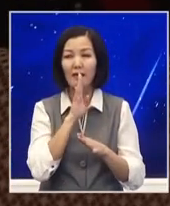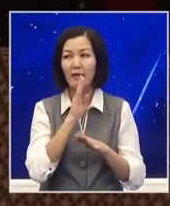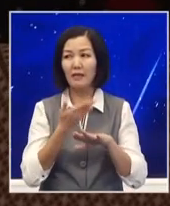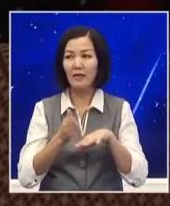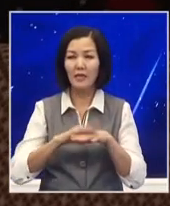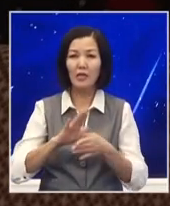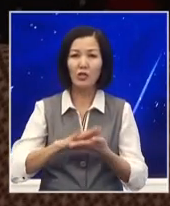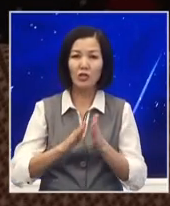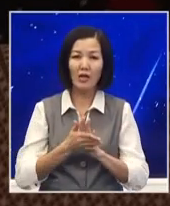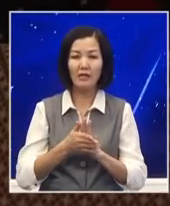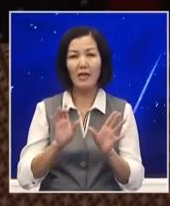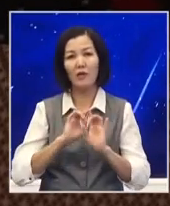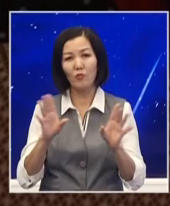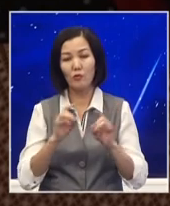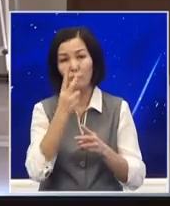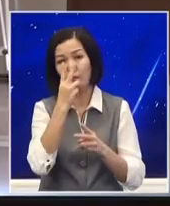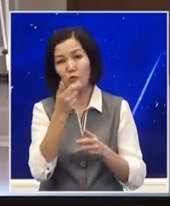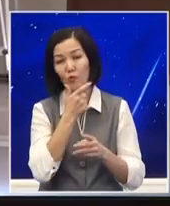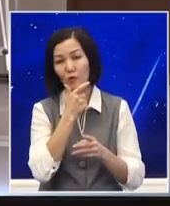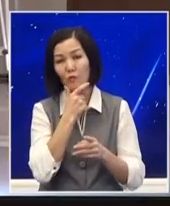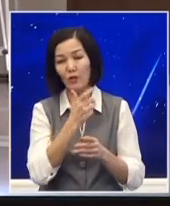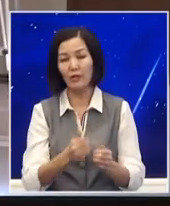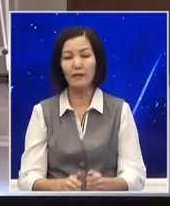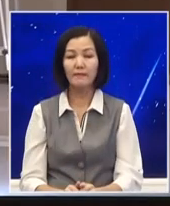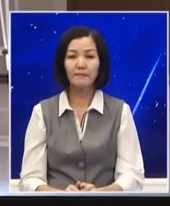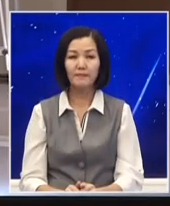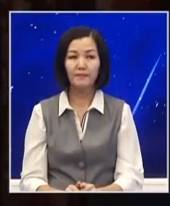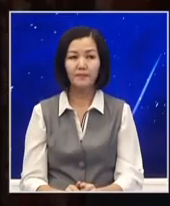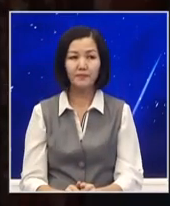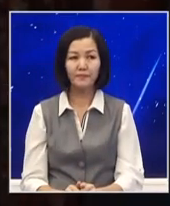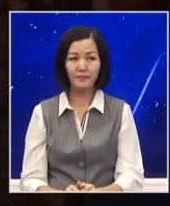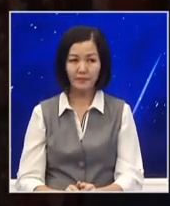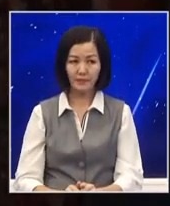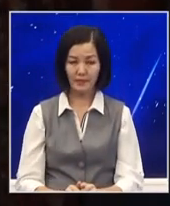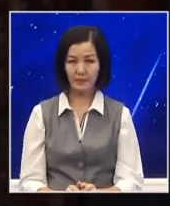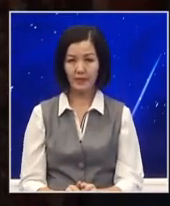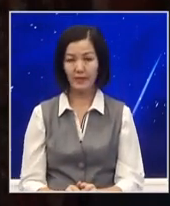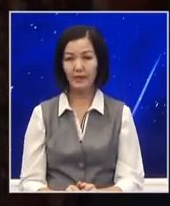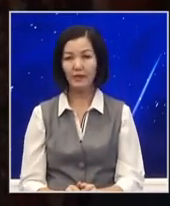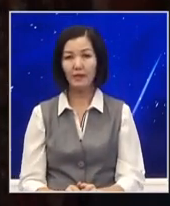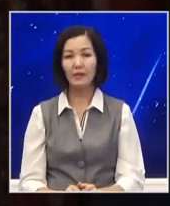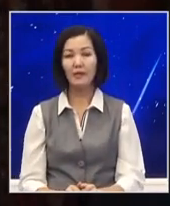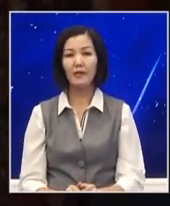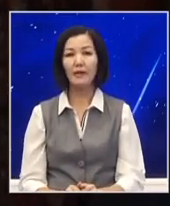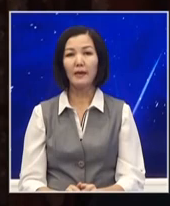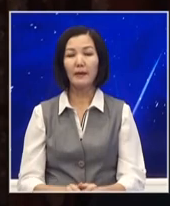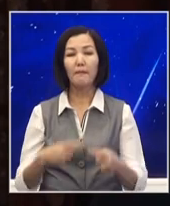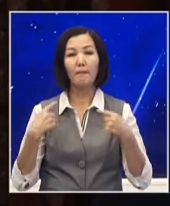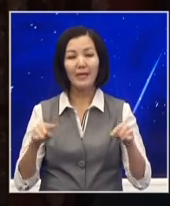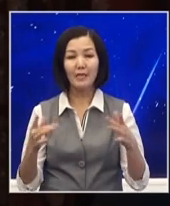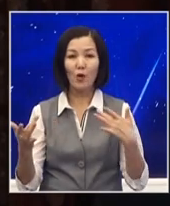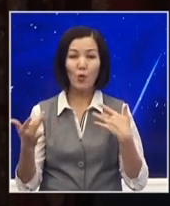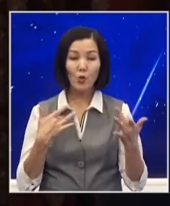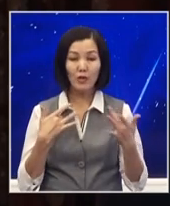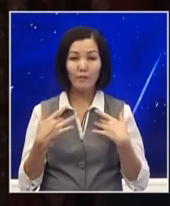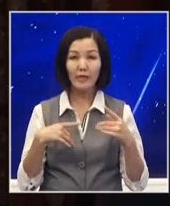Бір отбасындағы шиеленіске толы оқиға сахнада көрініс табады. Басқа қойылымдардан бір ерекшелігі бұл жерде